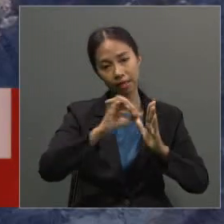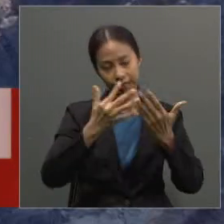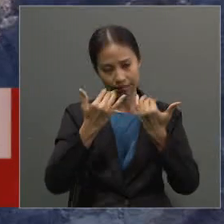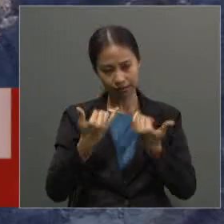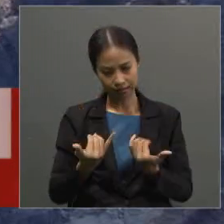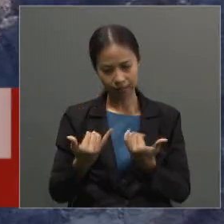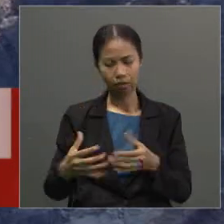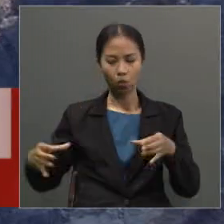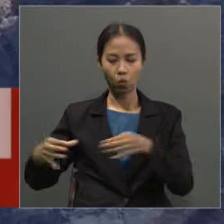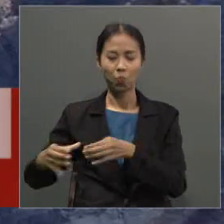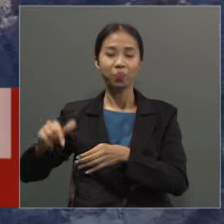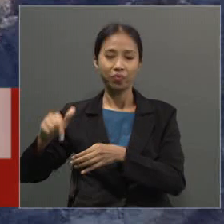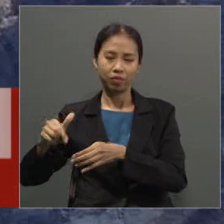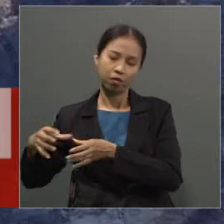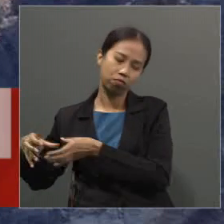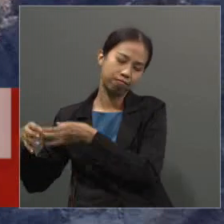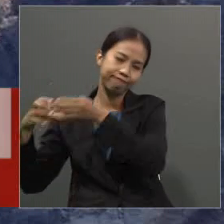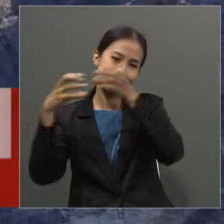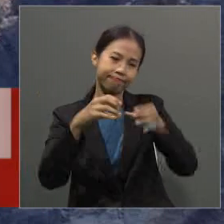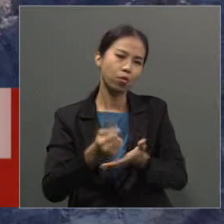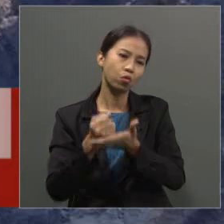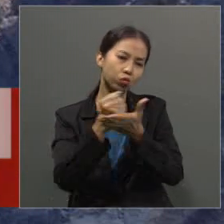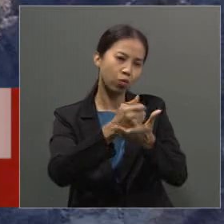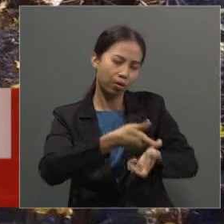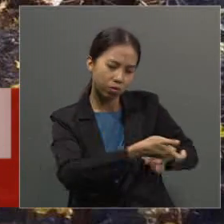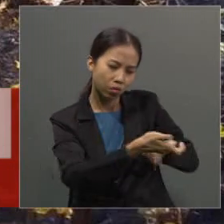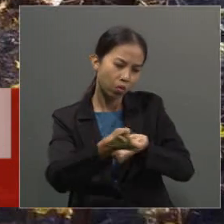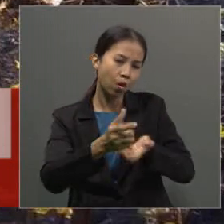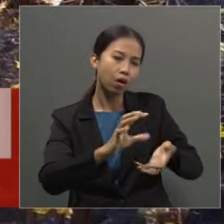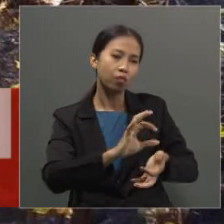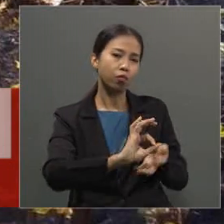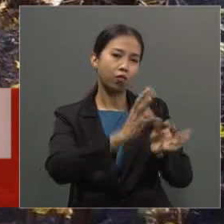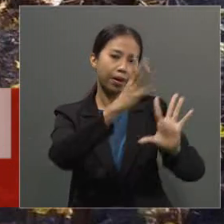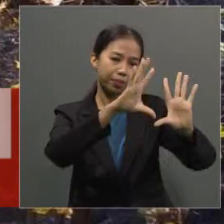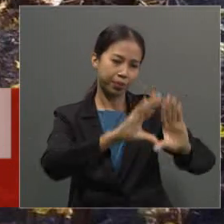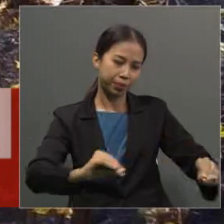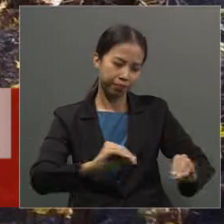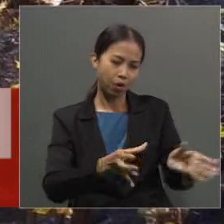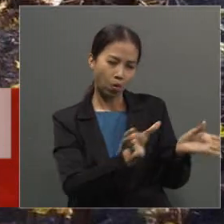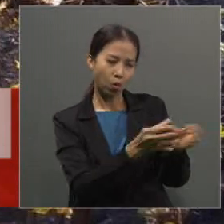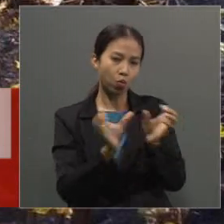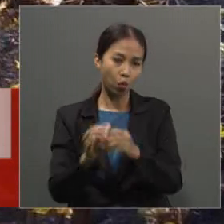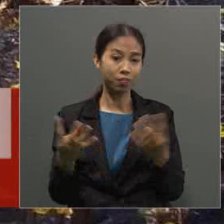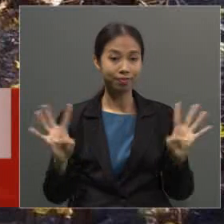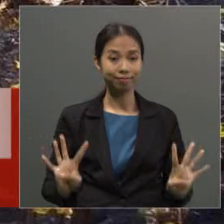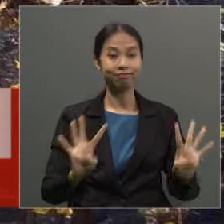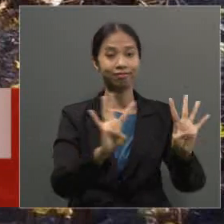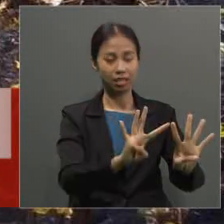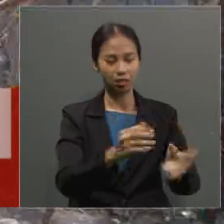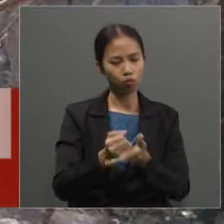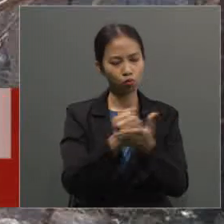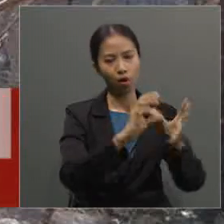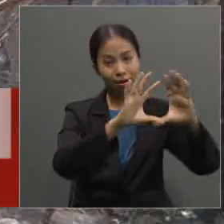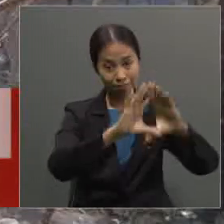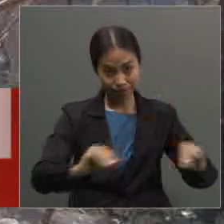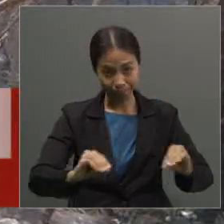ส่งชุดปฏิบัติการพิเศษดับไฟป่าหรือว่าเสือไฟเชียงใหม่ครับจำนวน 2ชุดชุดละ 4นายเข้าปฏิบัติงานดับไฟป่าใน